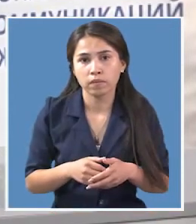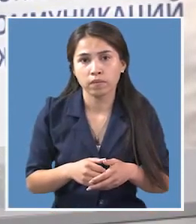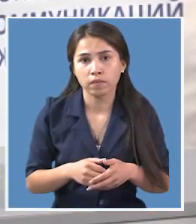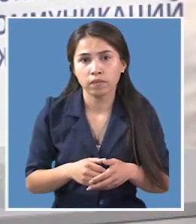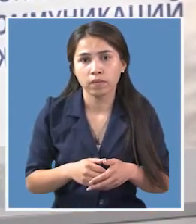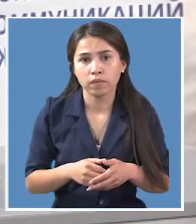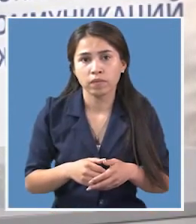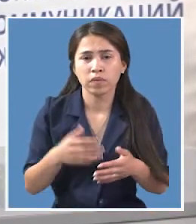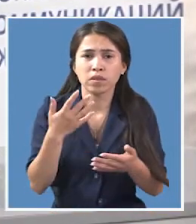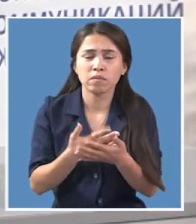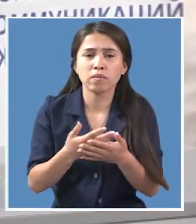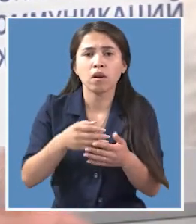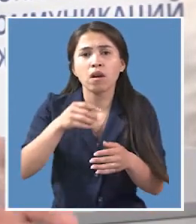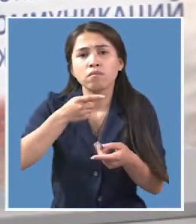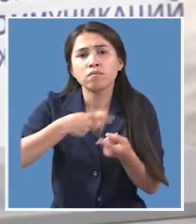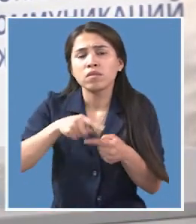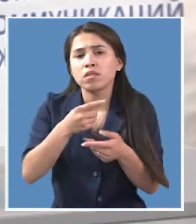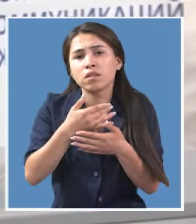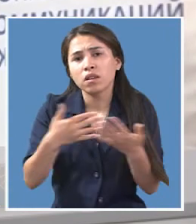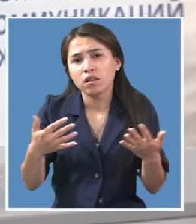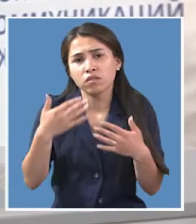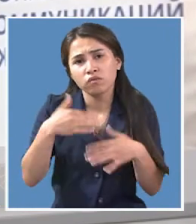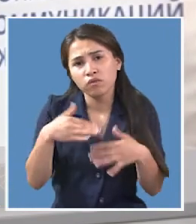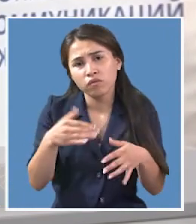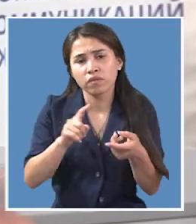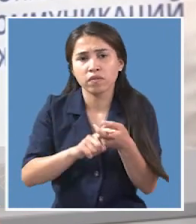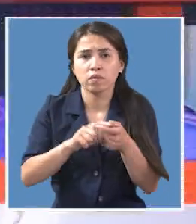под какую там фурнитуру, другие там под швейные.